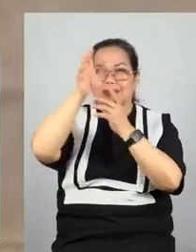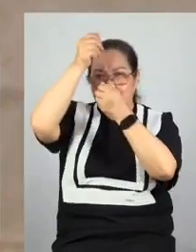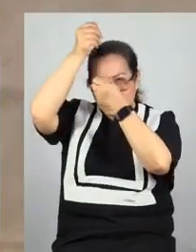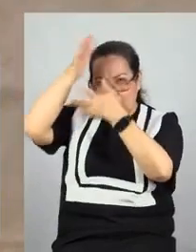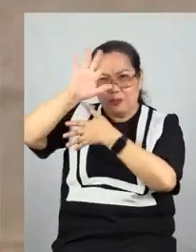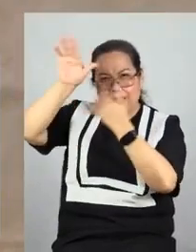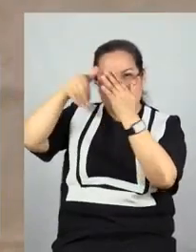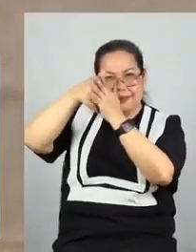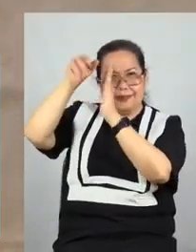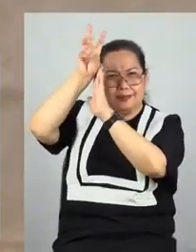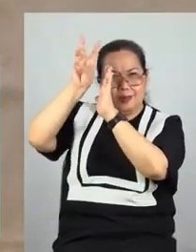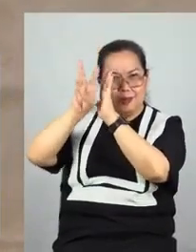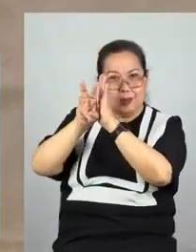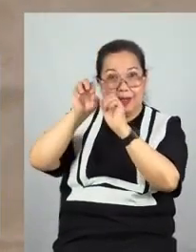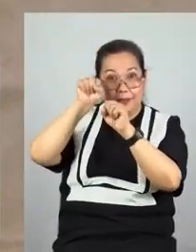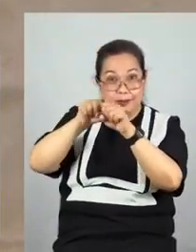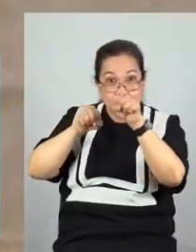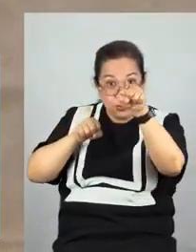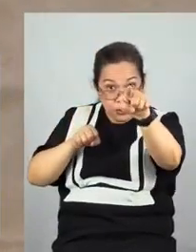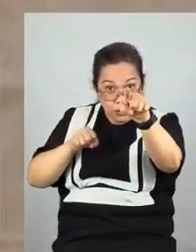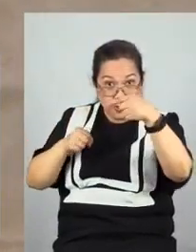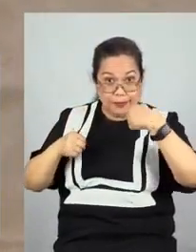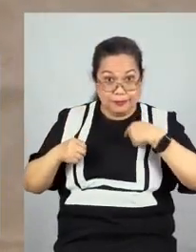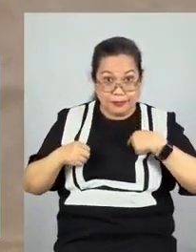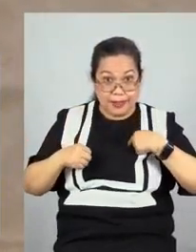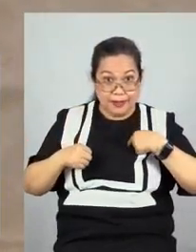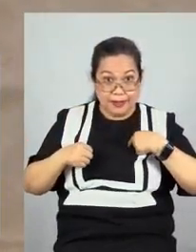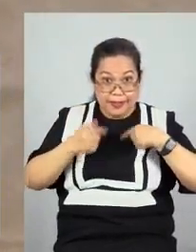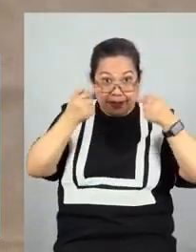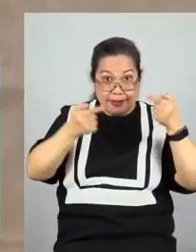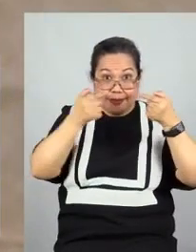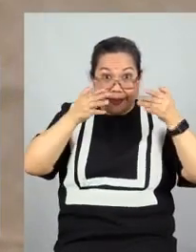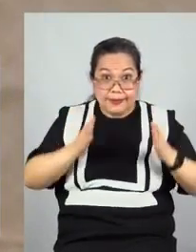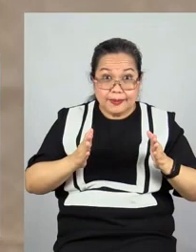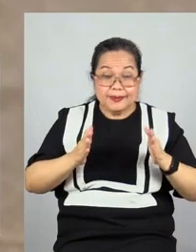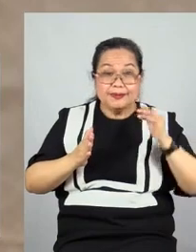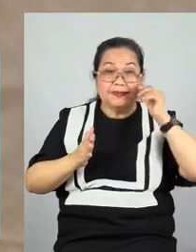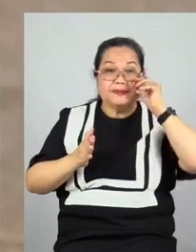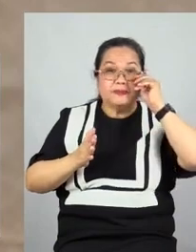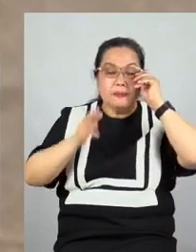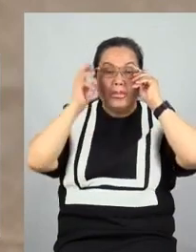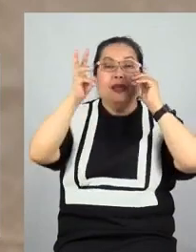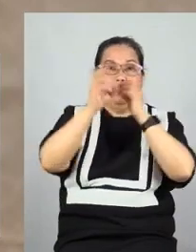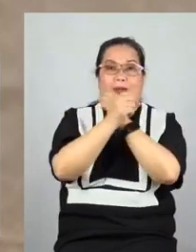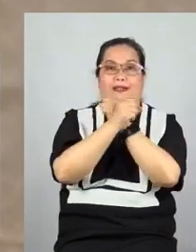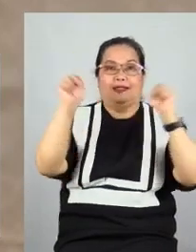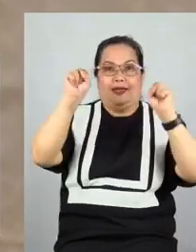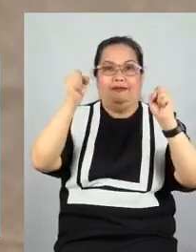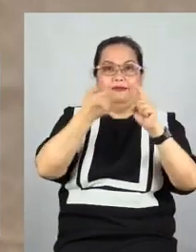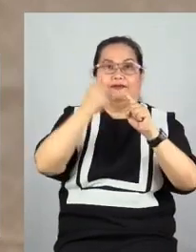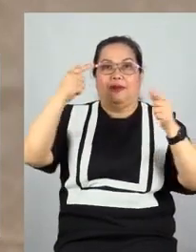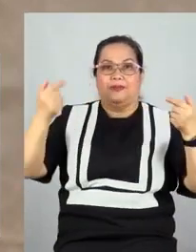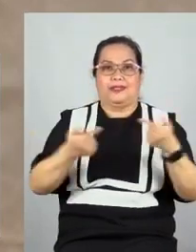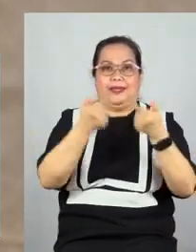Ama upang tayo na makasalanan ay maligtas.